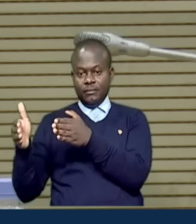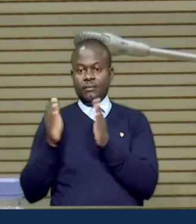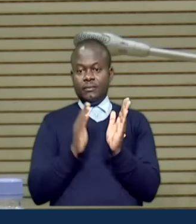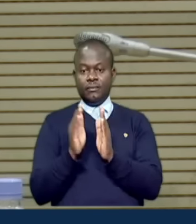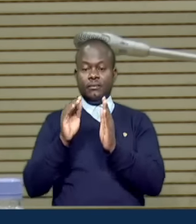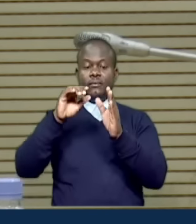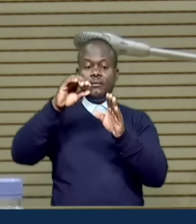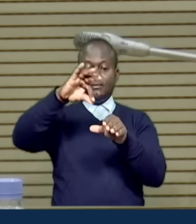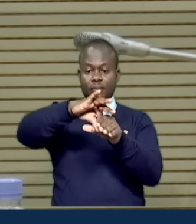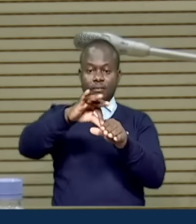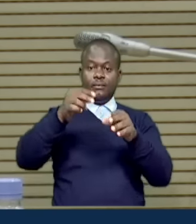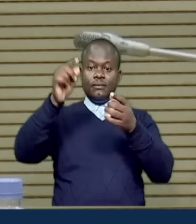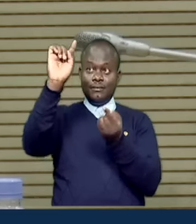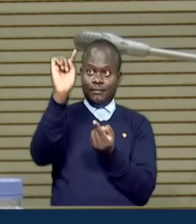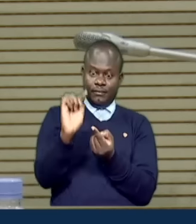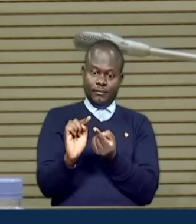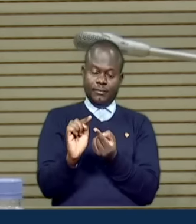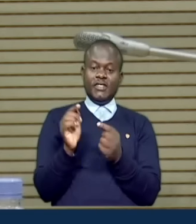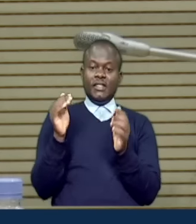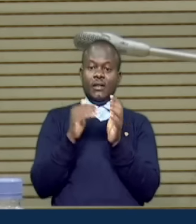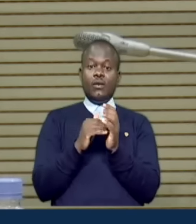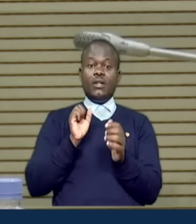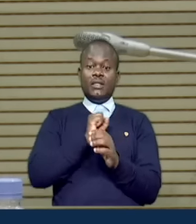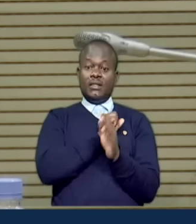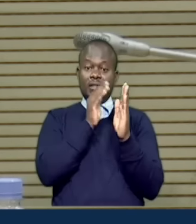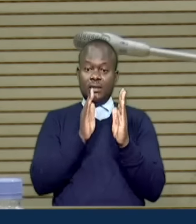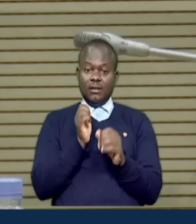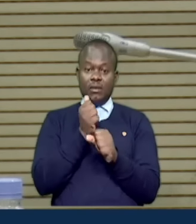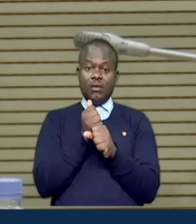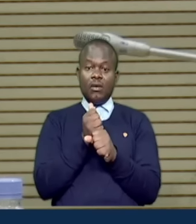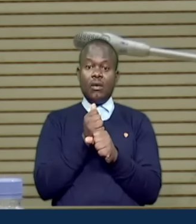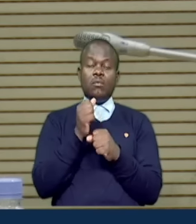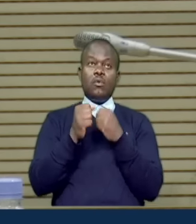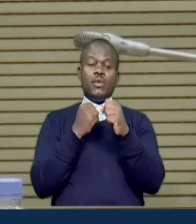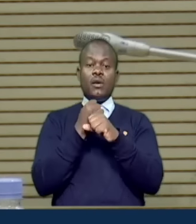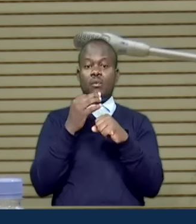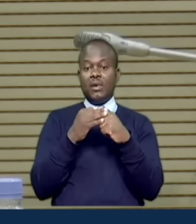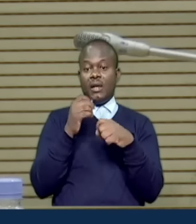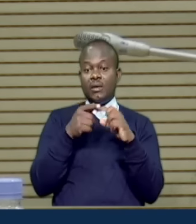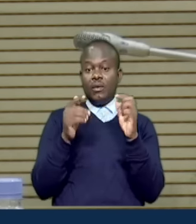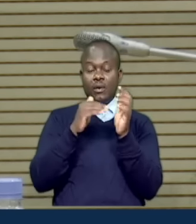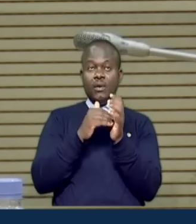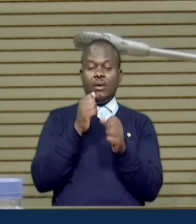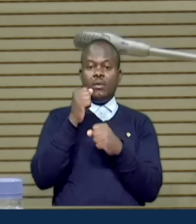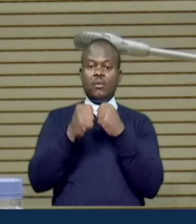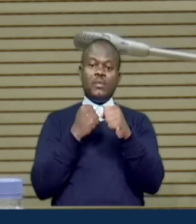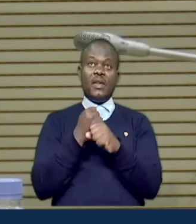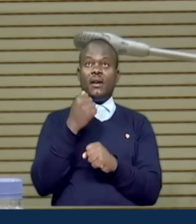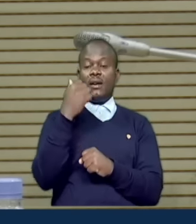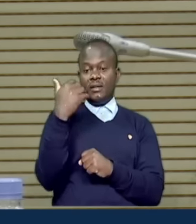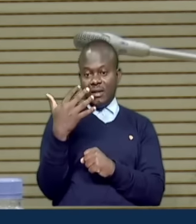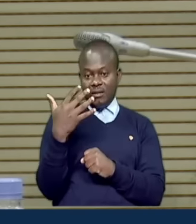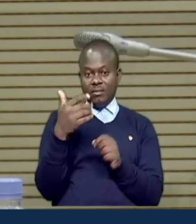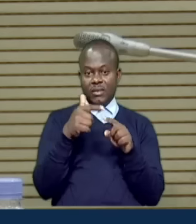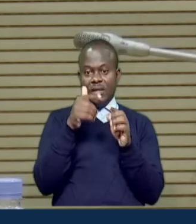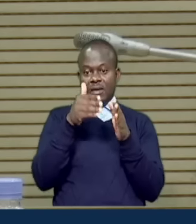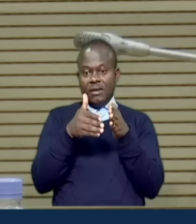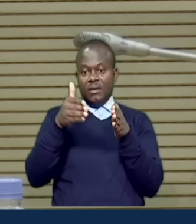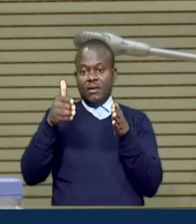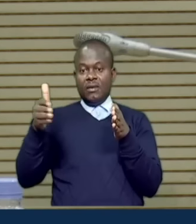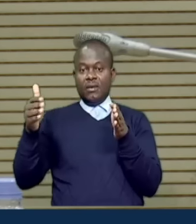iragabanyutse. Aya basenateri nayo akorwa mu myaka 8 azajya akorwa buri myaka 5. Iyo ni indi cycle nayo igabanyutse kandi